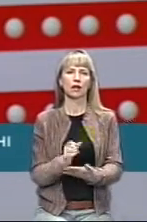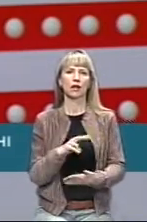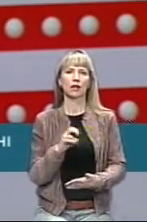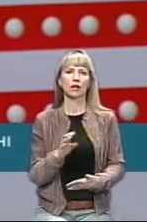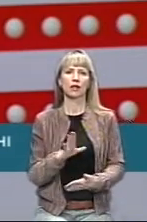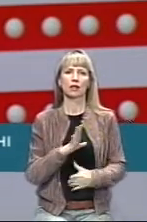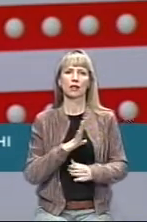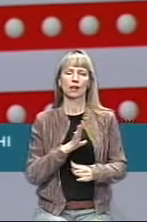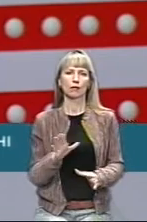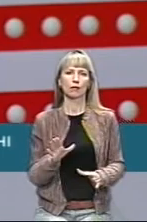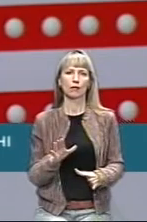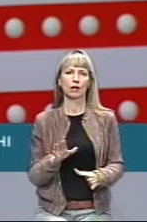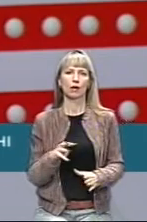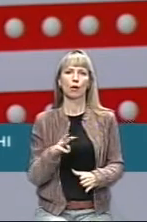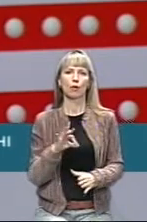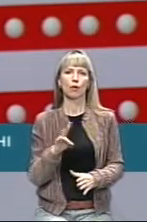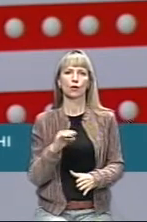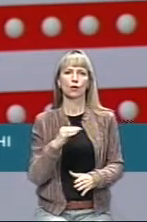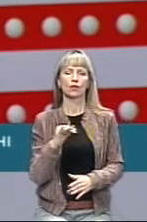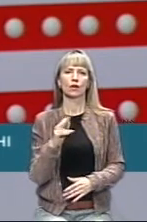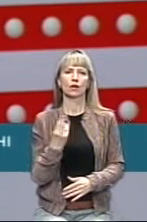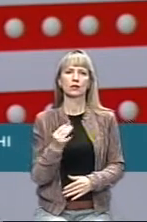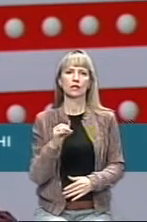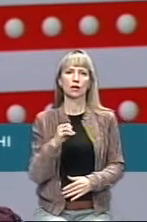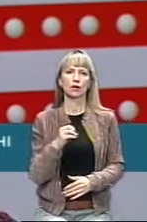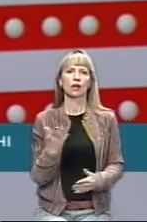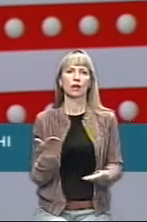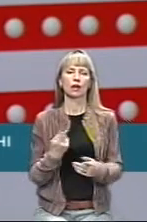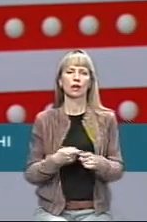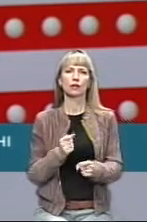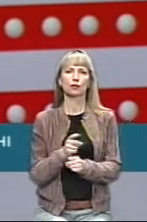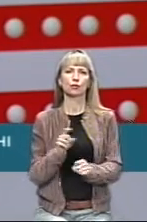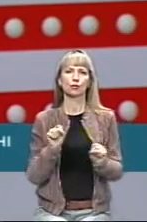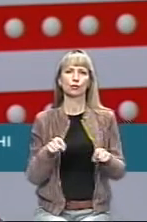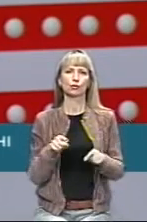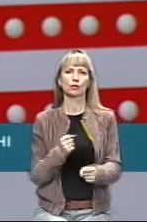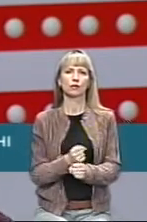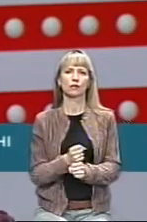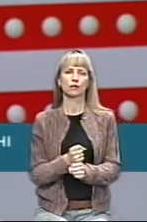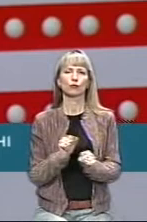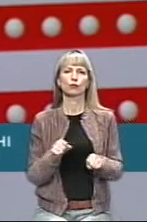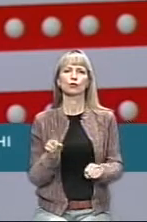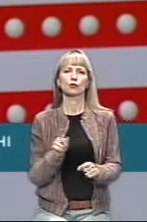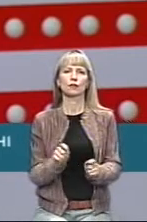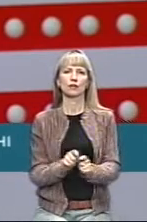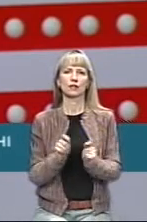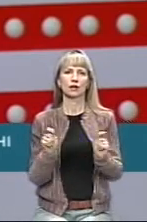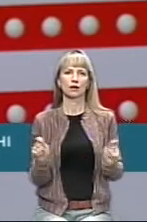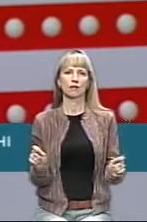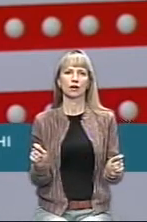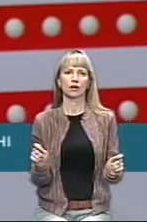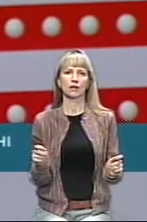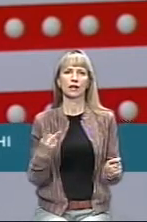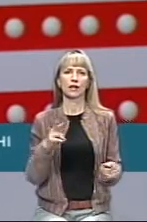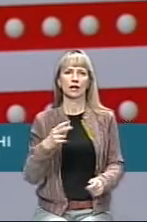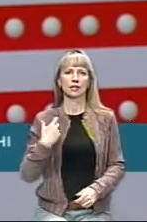ставала мумією, да, муміфікацією. Те. Як це робити і що тут можна додавати? Чи можна тут ще щось відкривати для